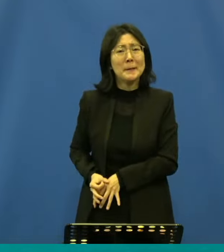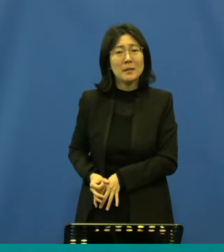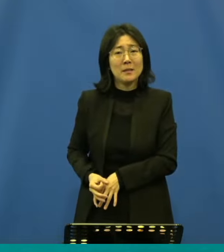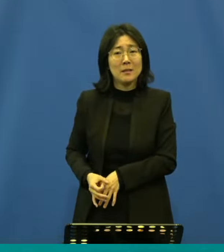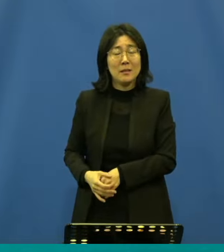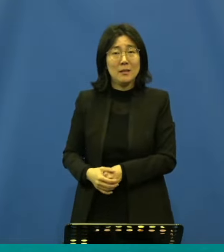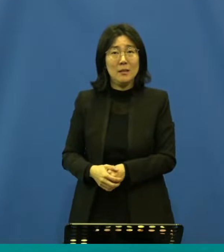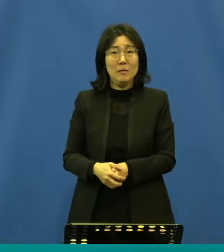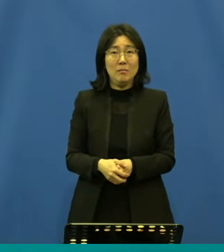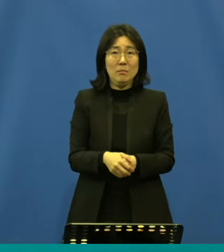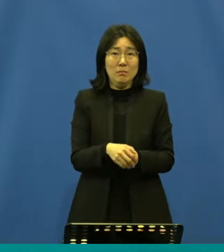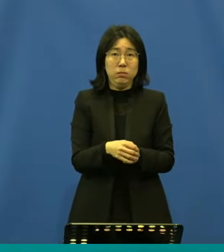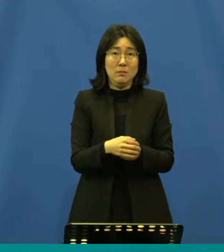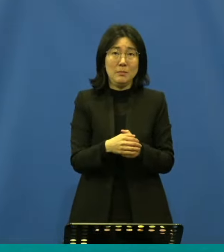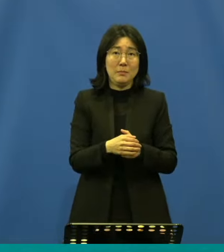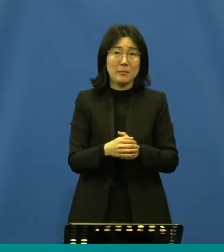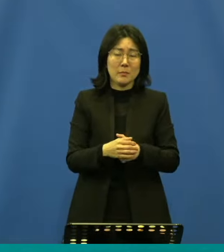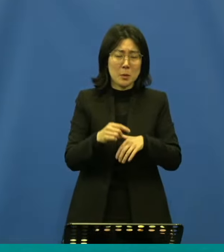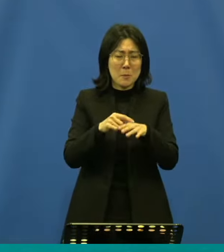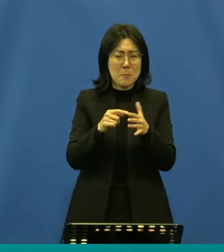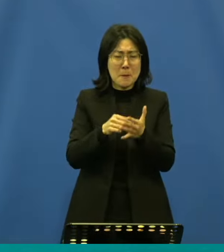육신적인 모습을 그대로 가지고 있는 거예요.